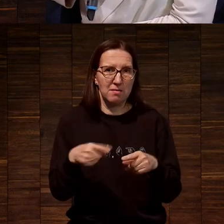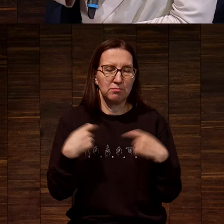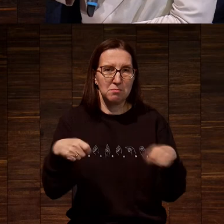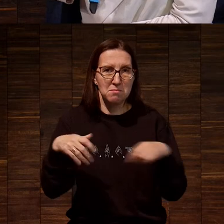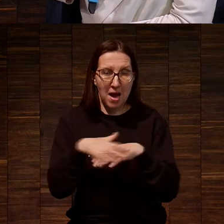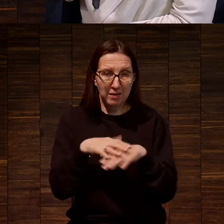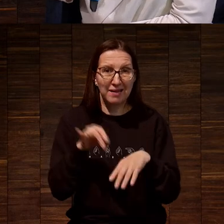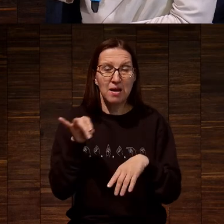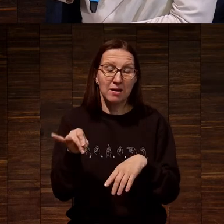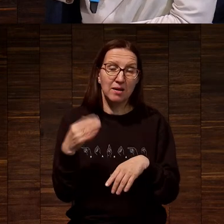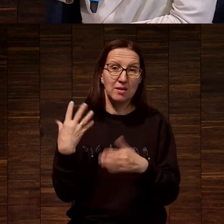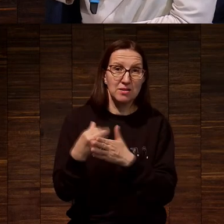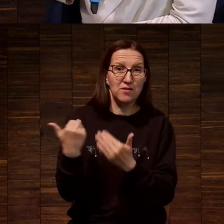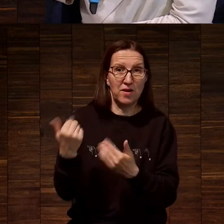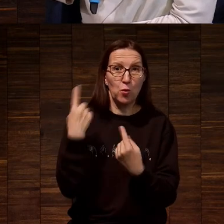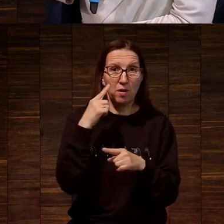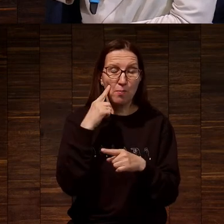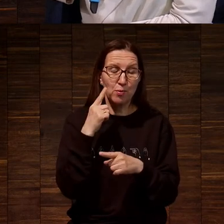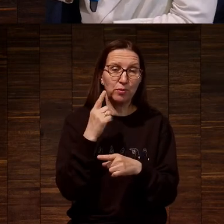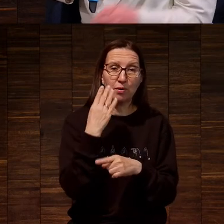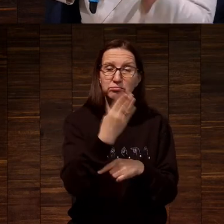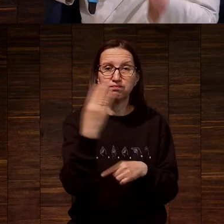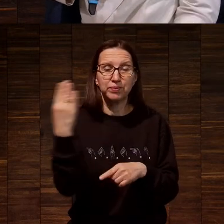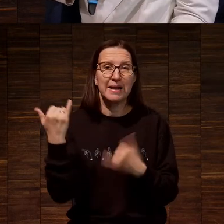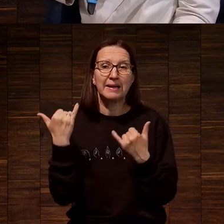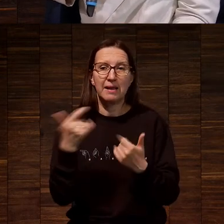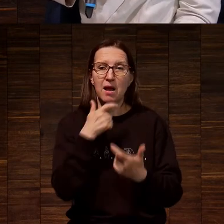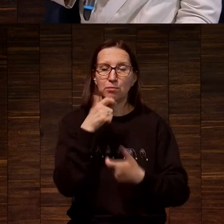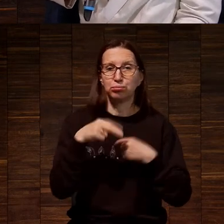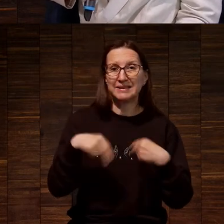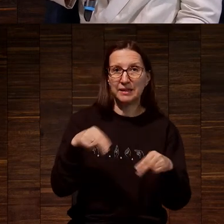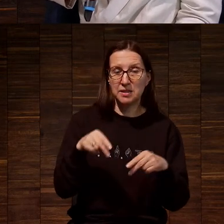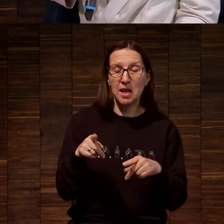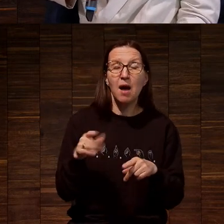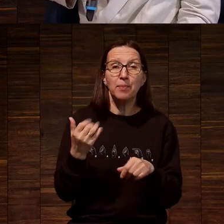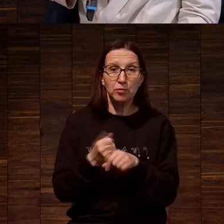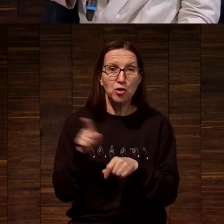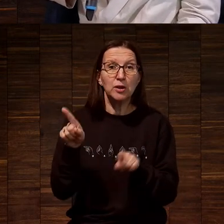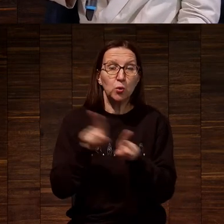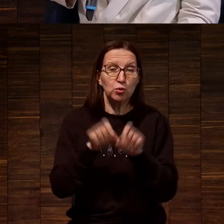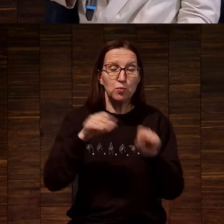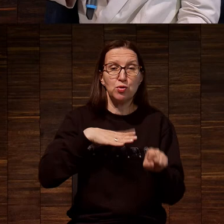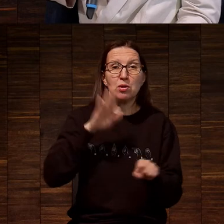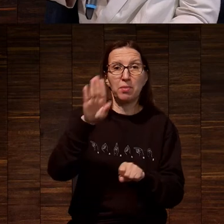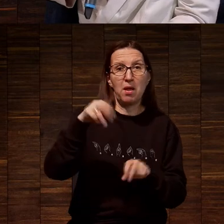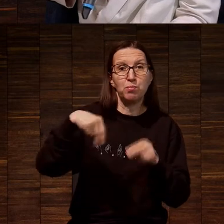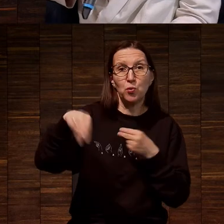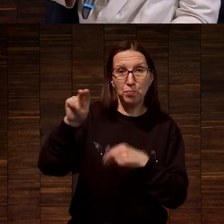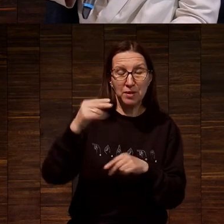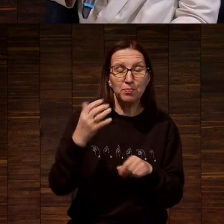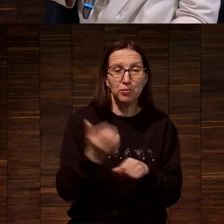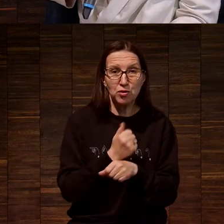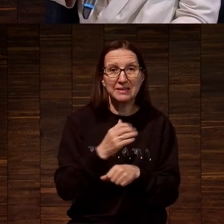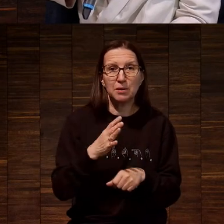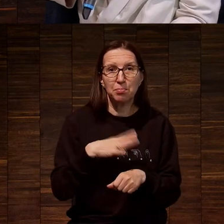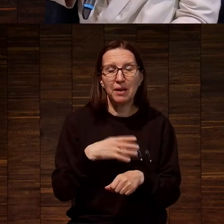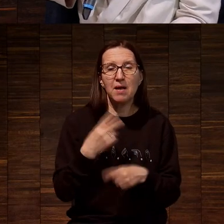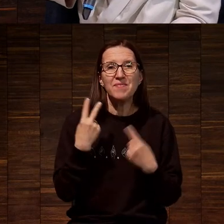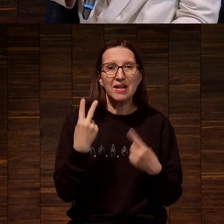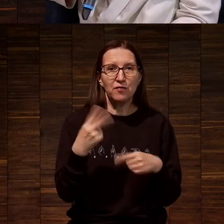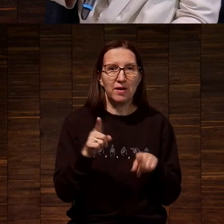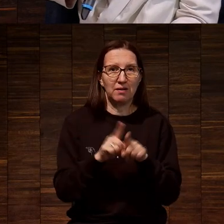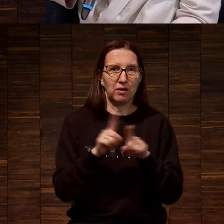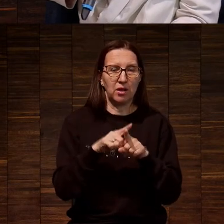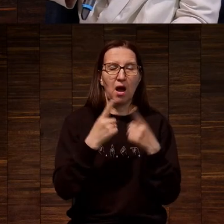и оставить ее для зрителей. И они также были доступны для покупки. Да, то есть было таких два